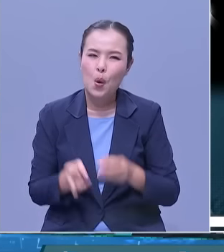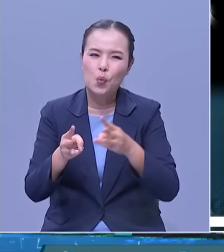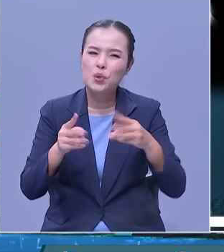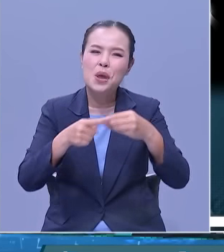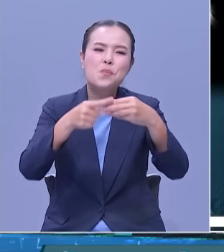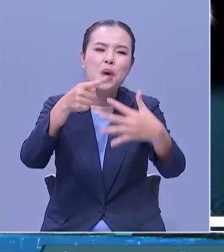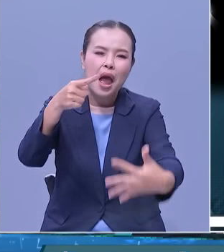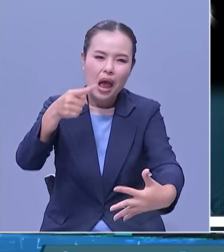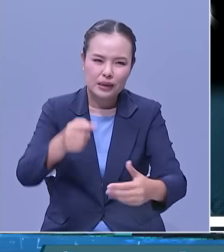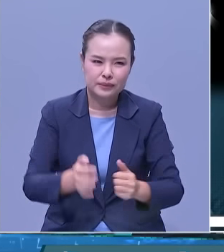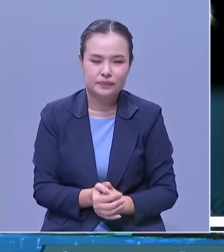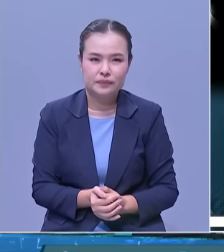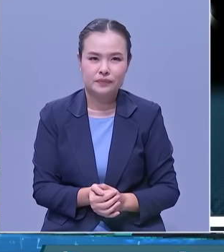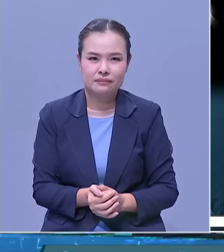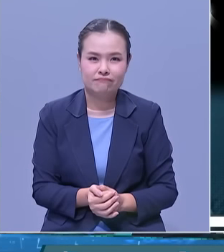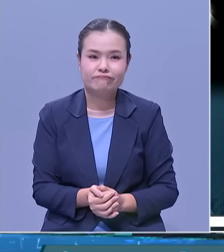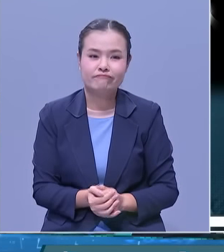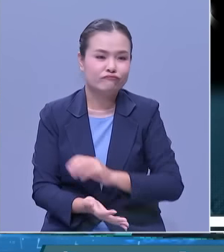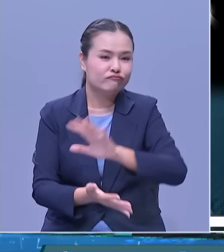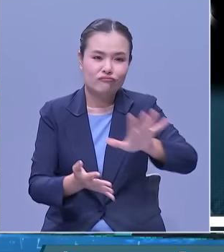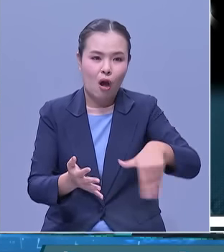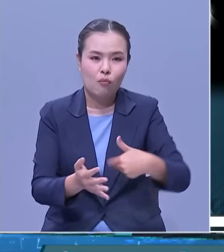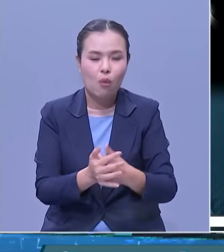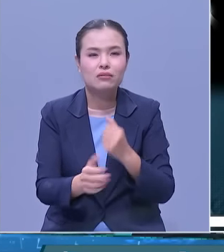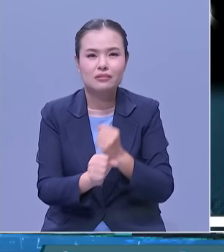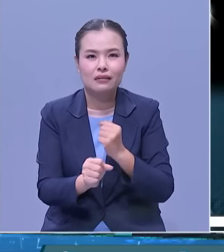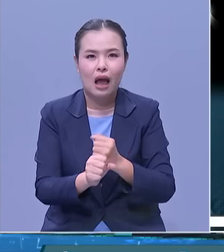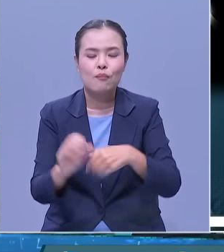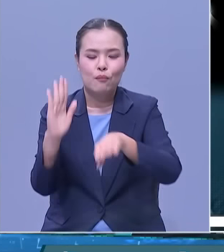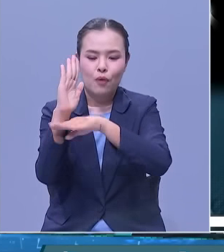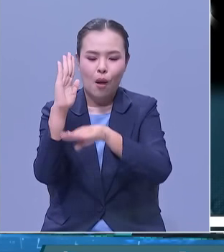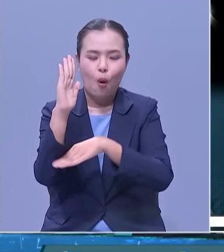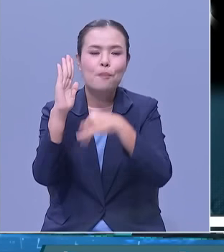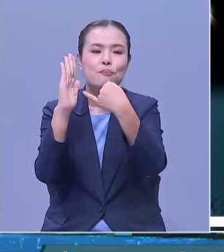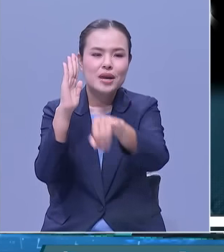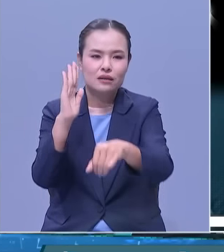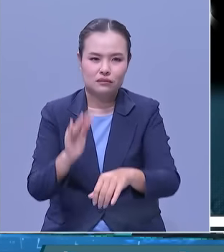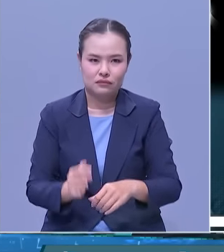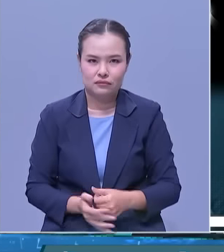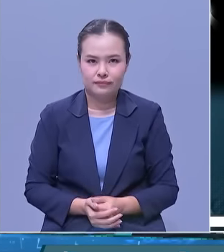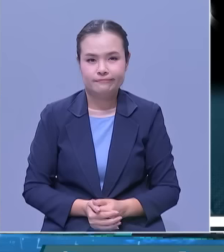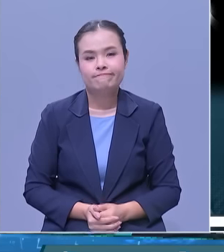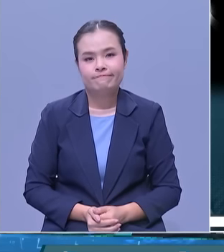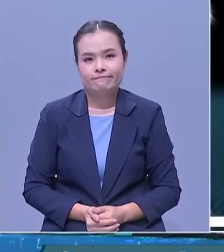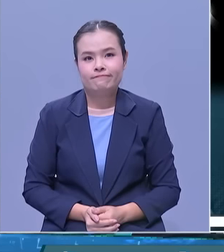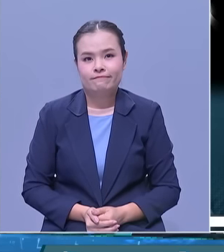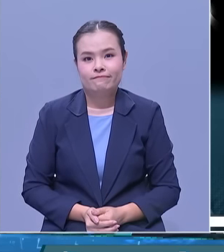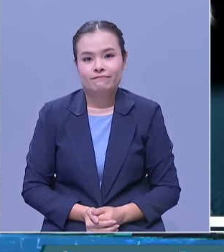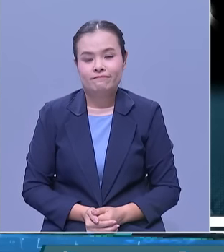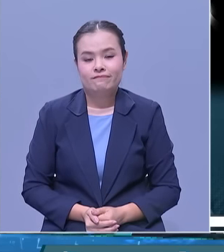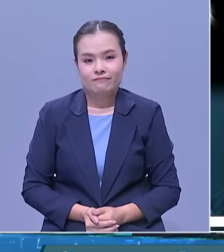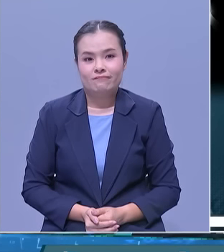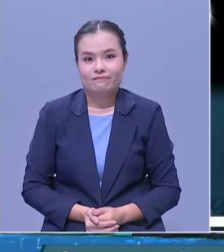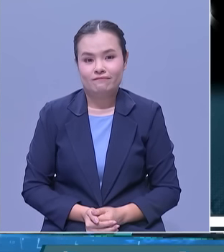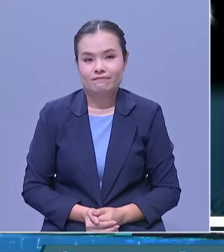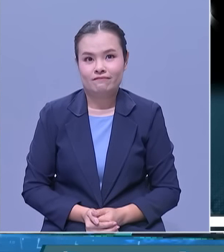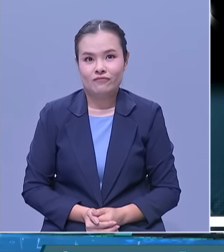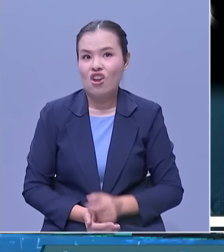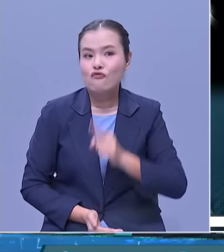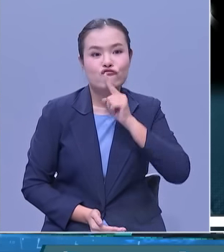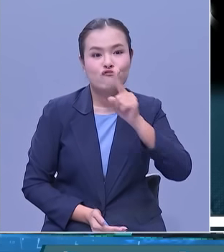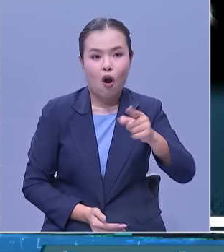ามันทุกอย่างมันทำโดยผิดกระบวนการทั้งนั้นแหละที่ทำกันเลย ค่ะ แล้วเห็นบอกถึงขั้นจะฟ้